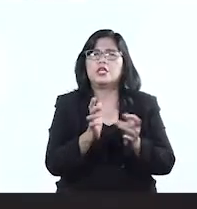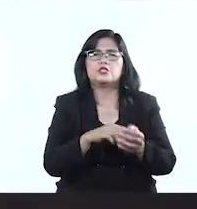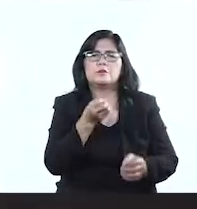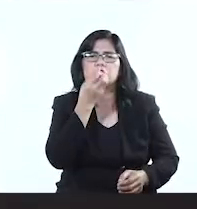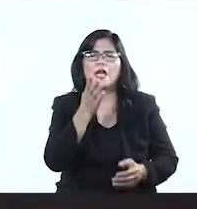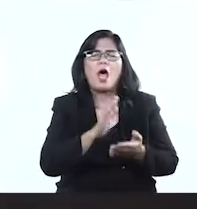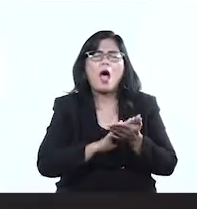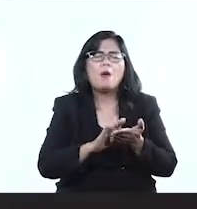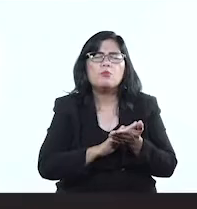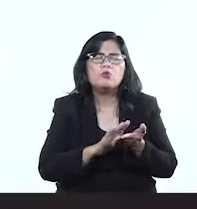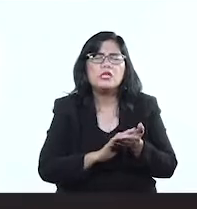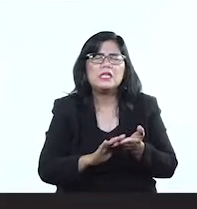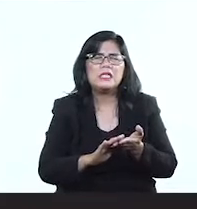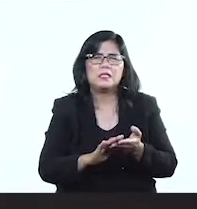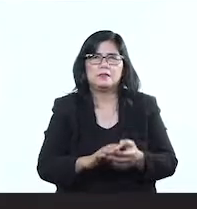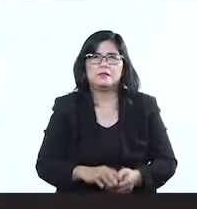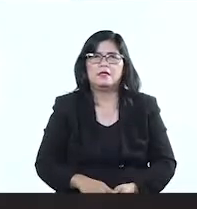perbuat dihormati